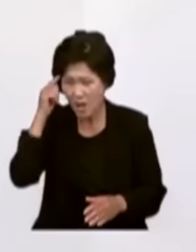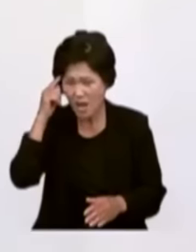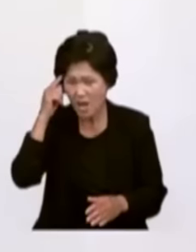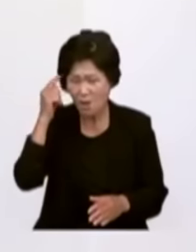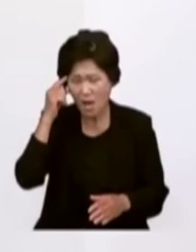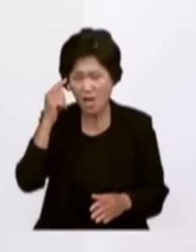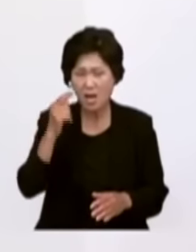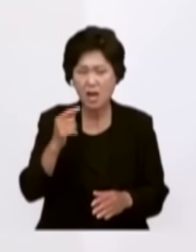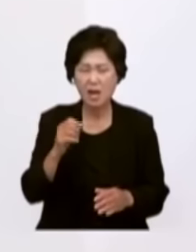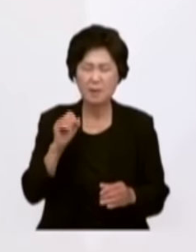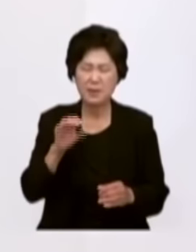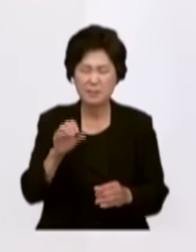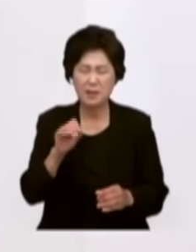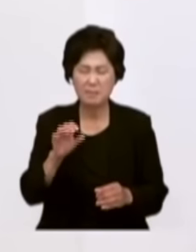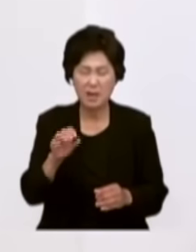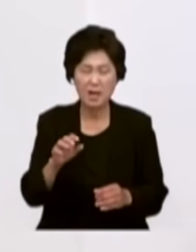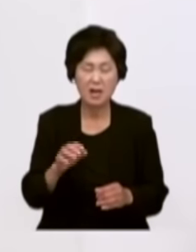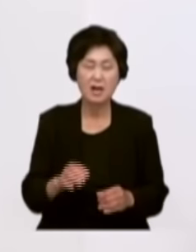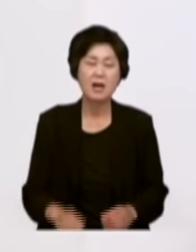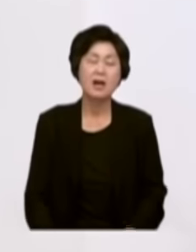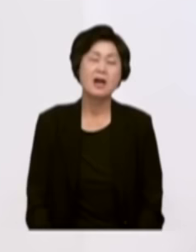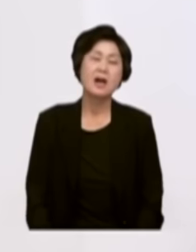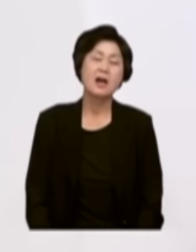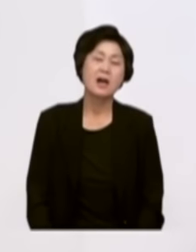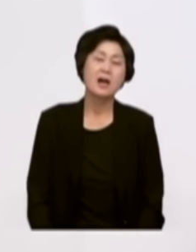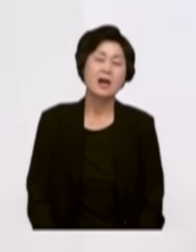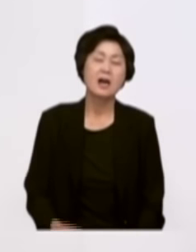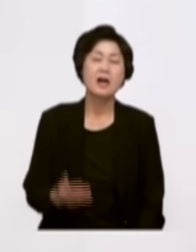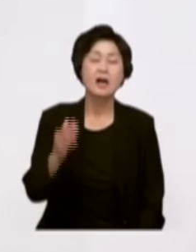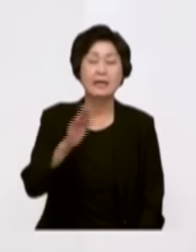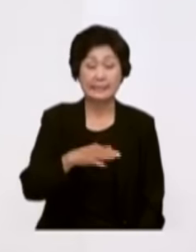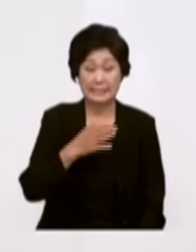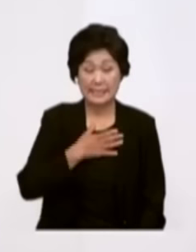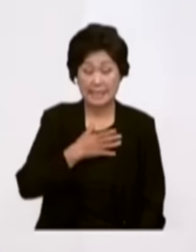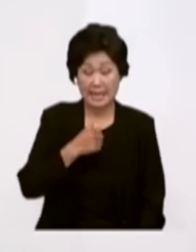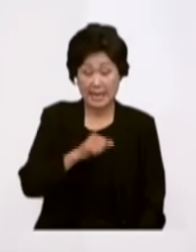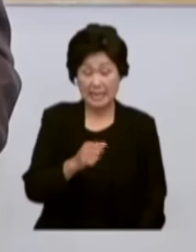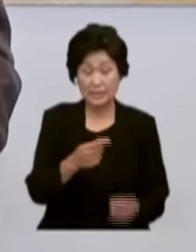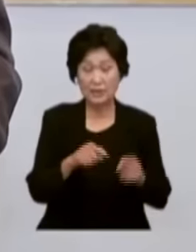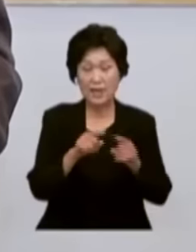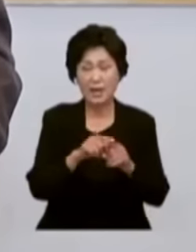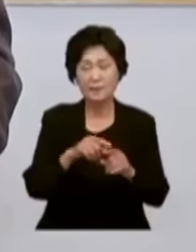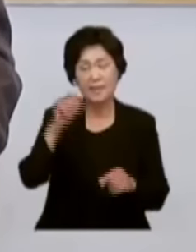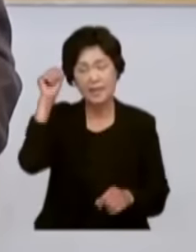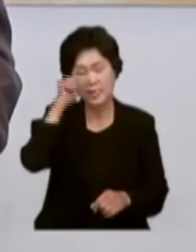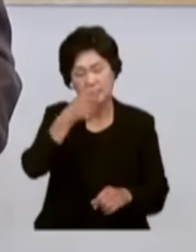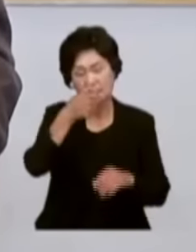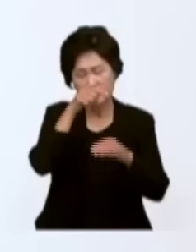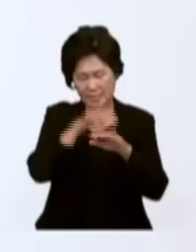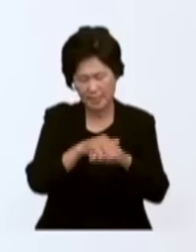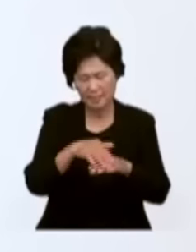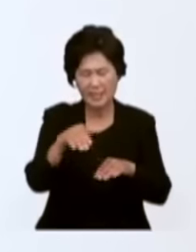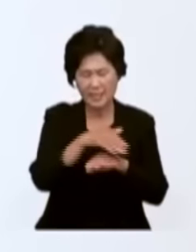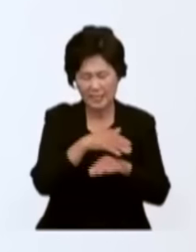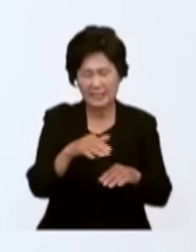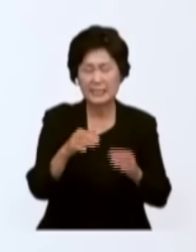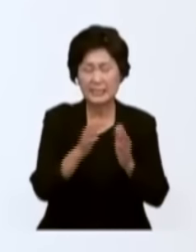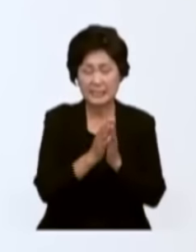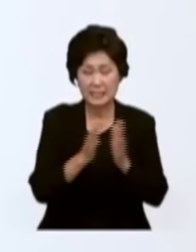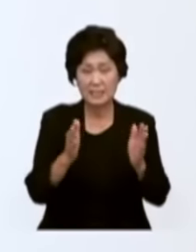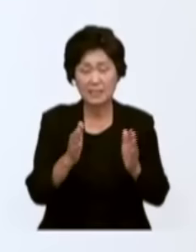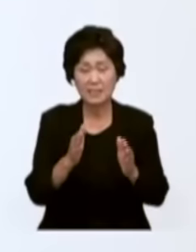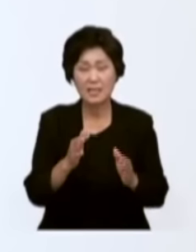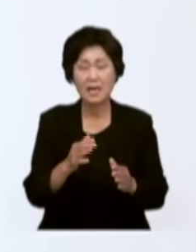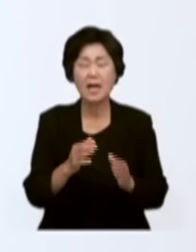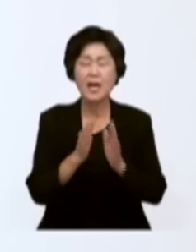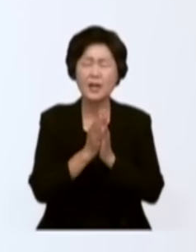무작정 새벽기도를 갔어요. 가서 이제 새벽기도 회복이네 그죠? 예. 가서 무작정 한 기도를 한 20분 정도 하다 보면